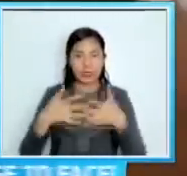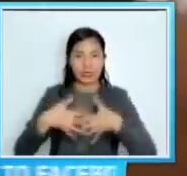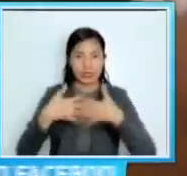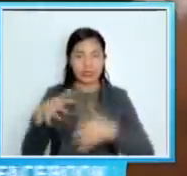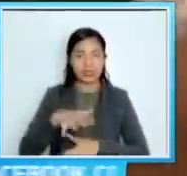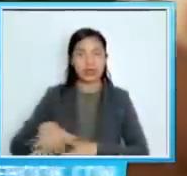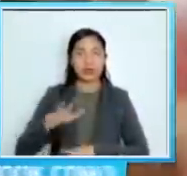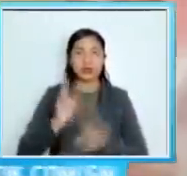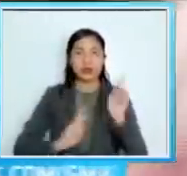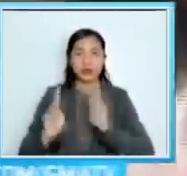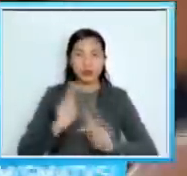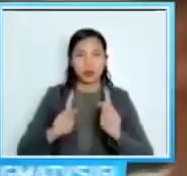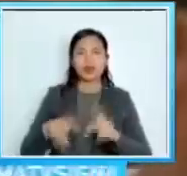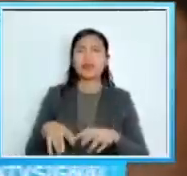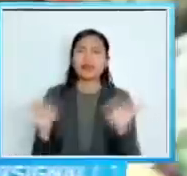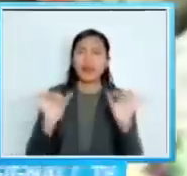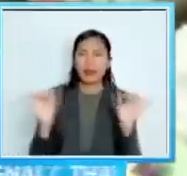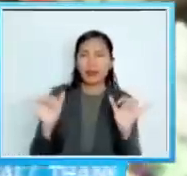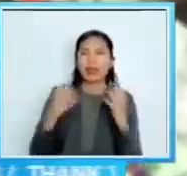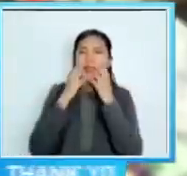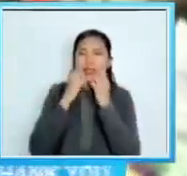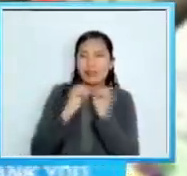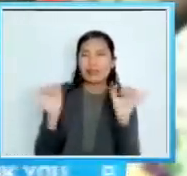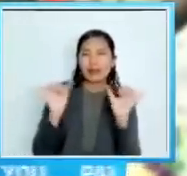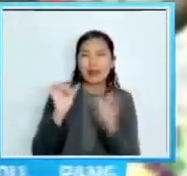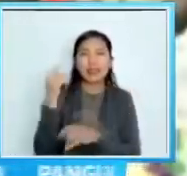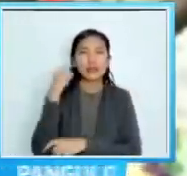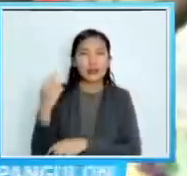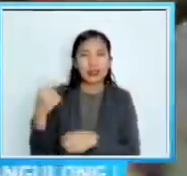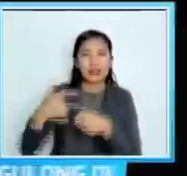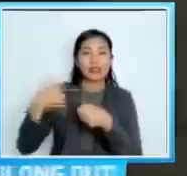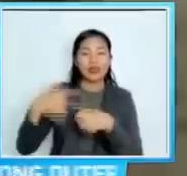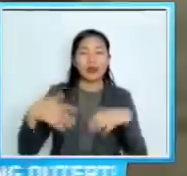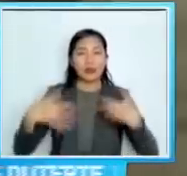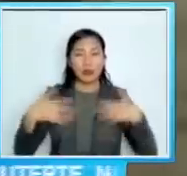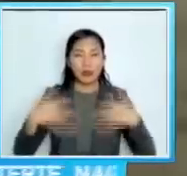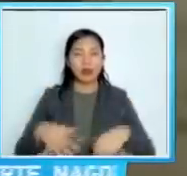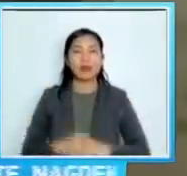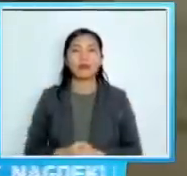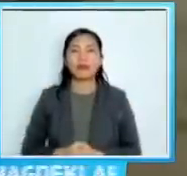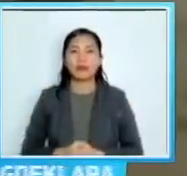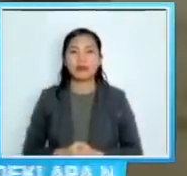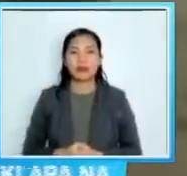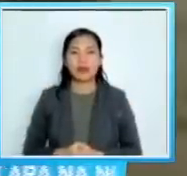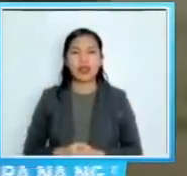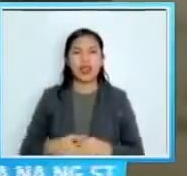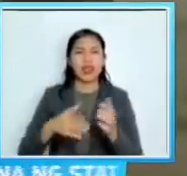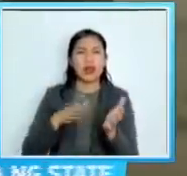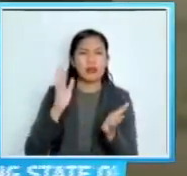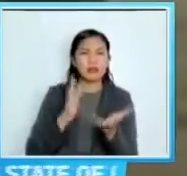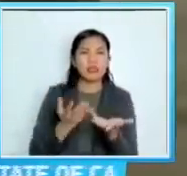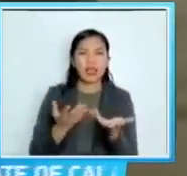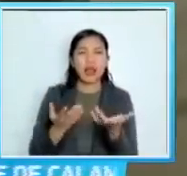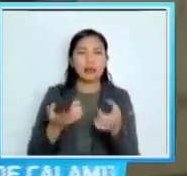nang i-unload namin ito. Ang sauna, 60. Nga karoon, 120 na. Napakataas ng mga daluyong ang tumama